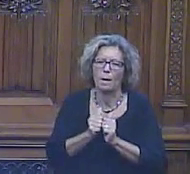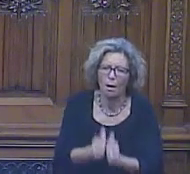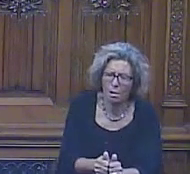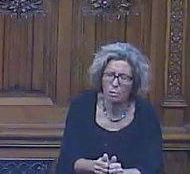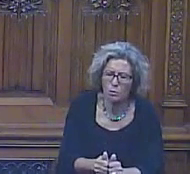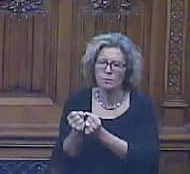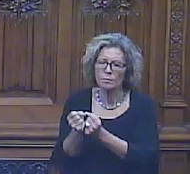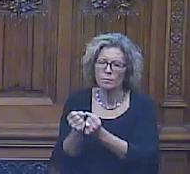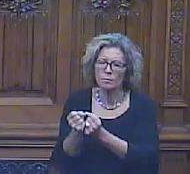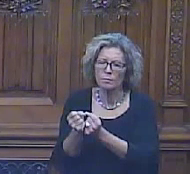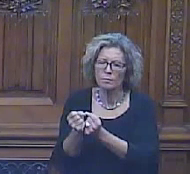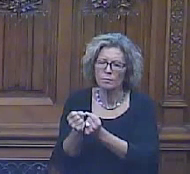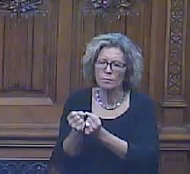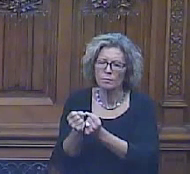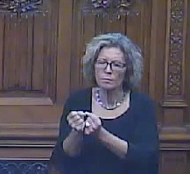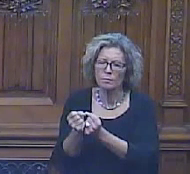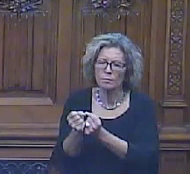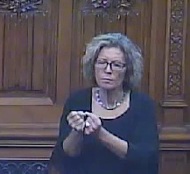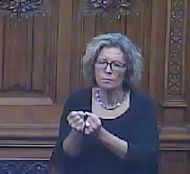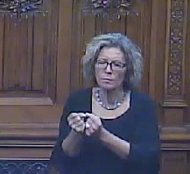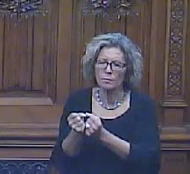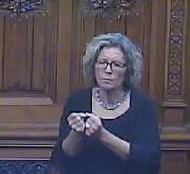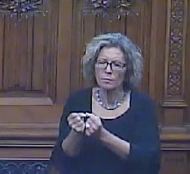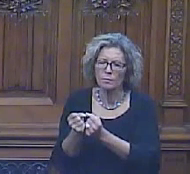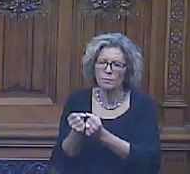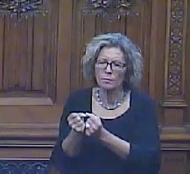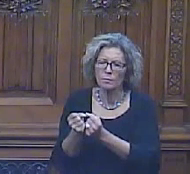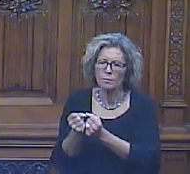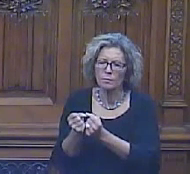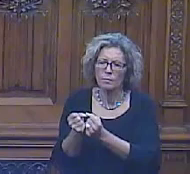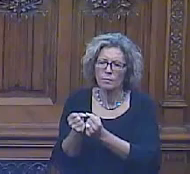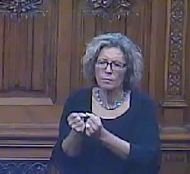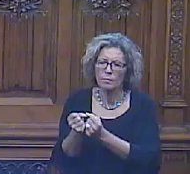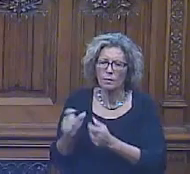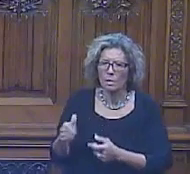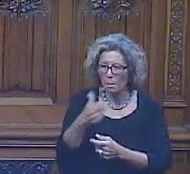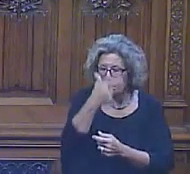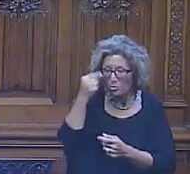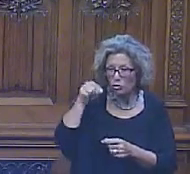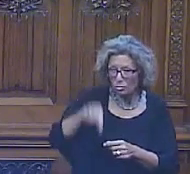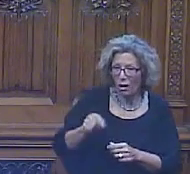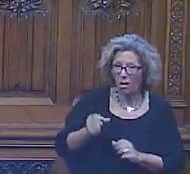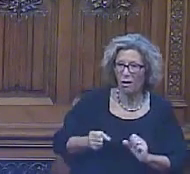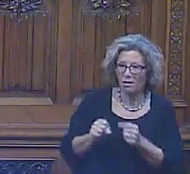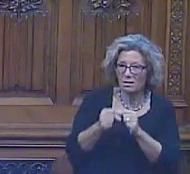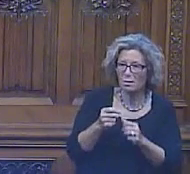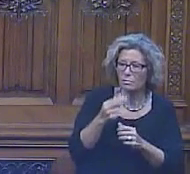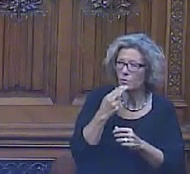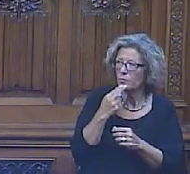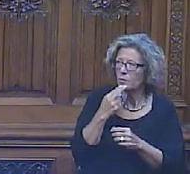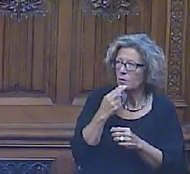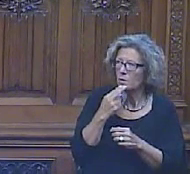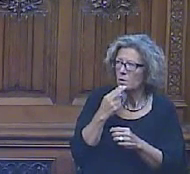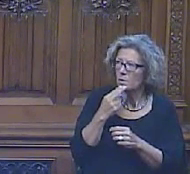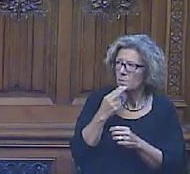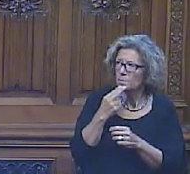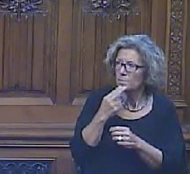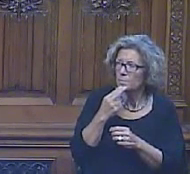Begleitung, Menschen auffangen. Es sind Menschen hier aktiv, die reichen